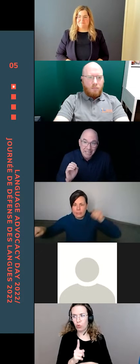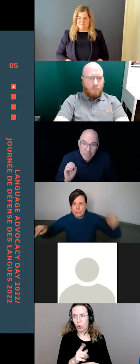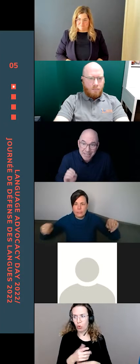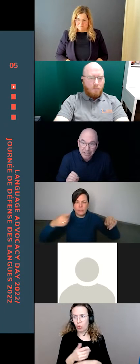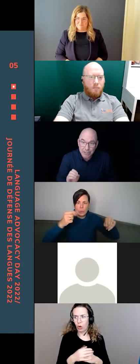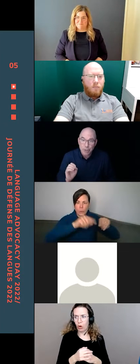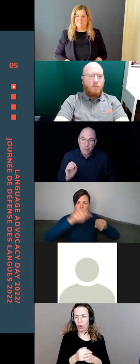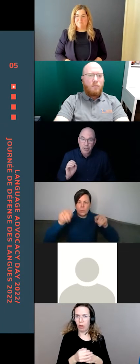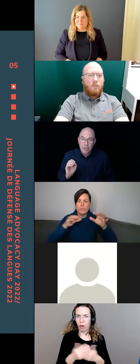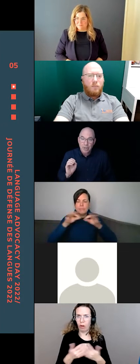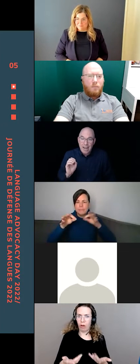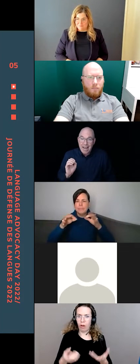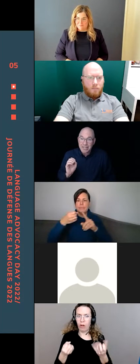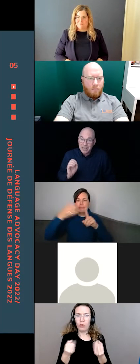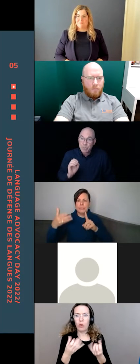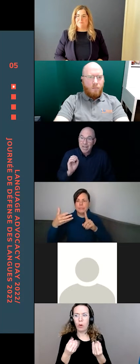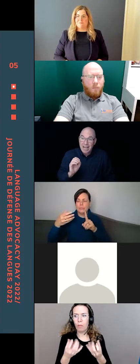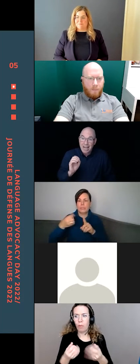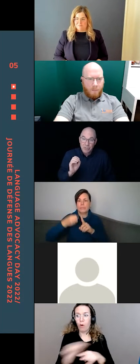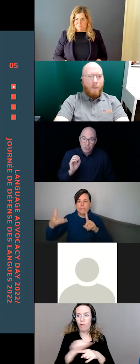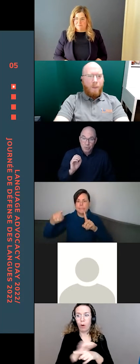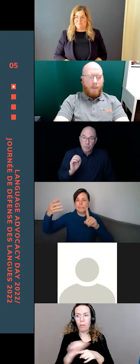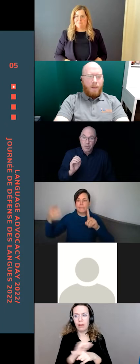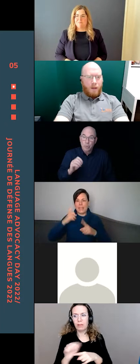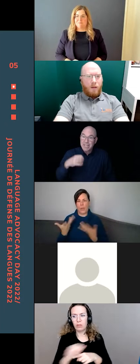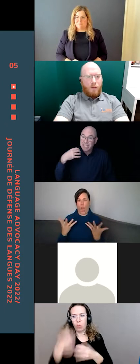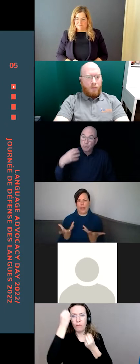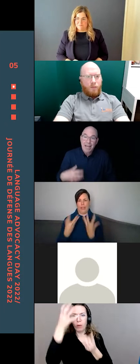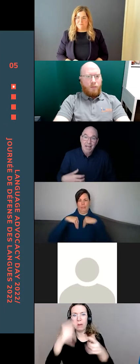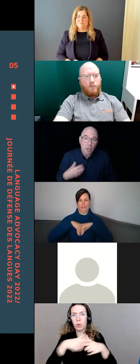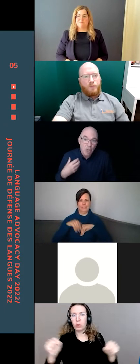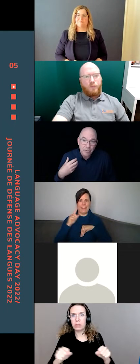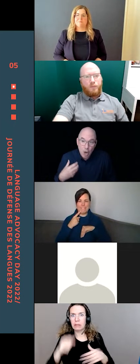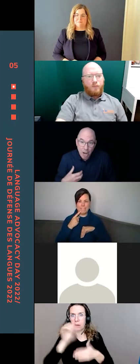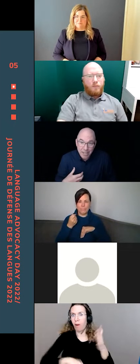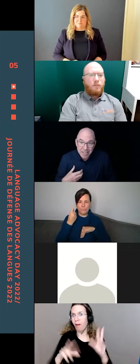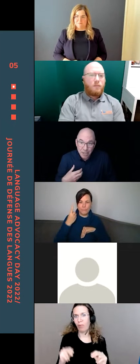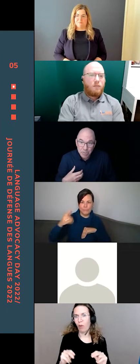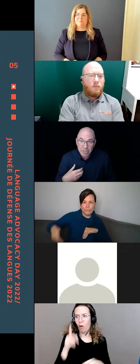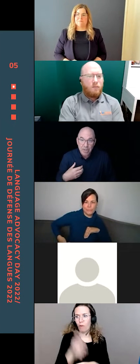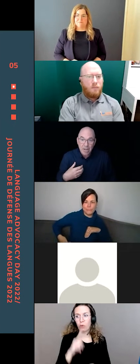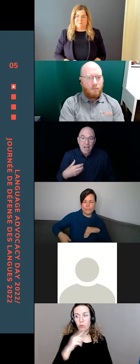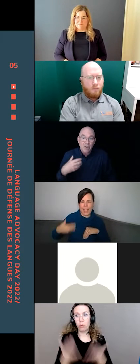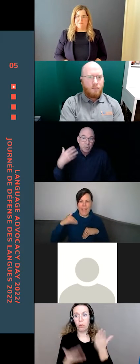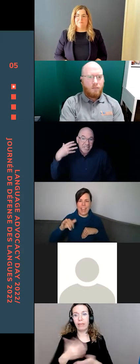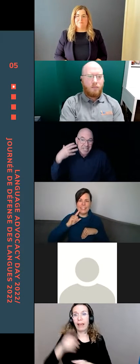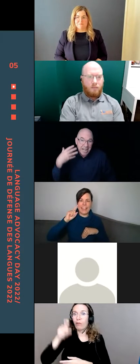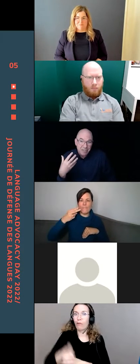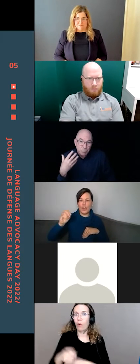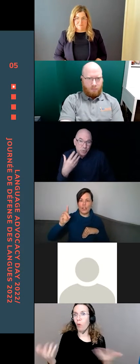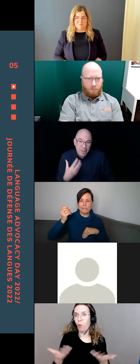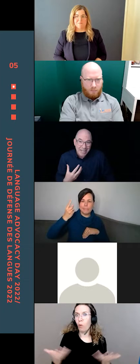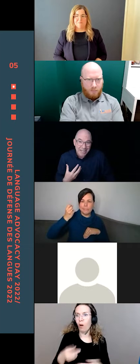il faut s'assurer que la formation linguistique, qu'il n'y a pas d'information linguistique qui manque dans la formation.